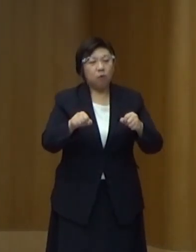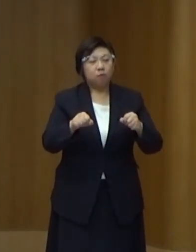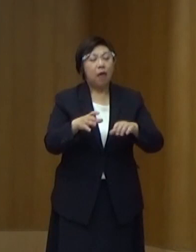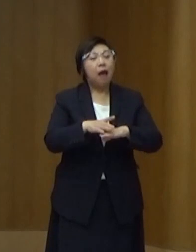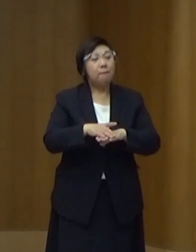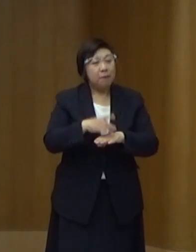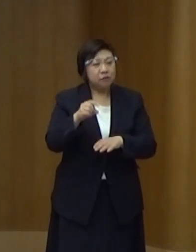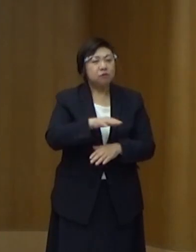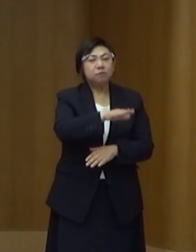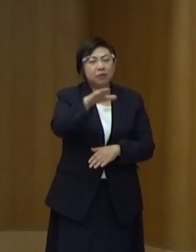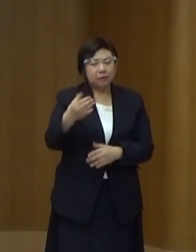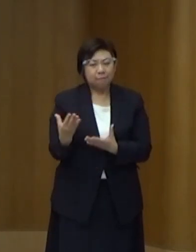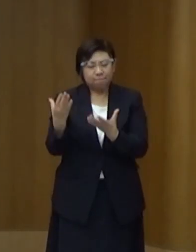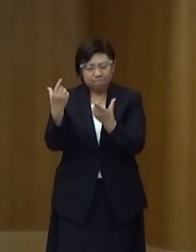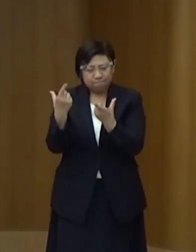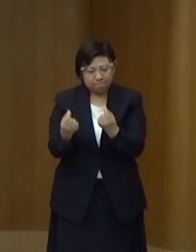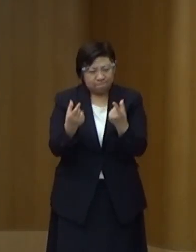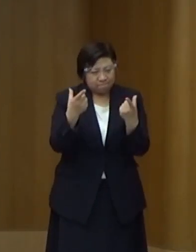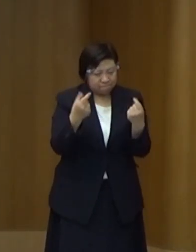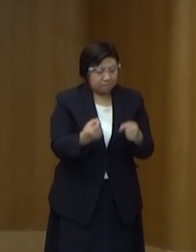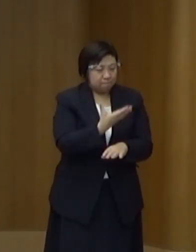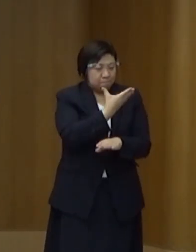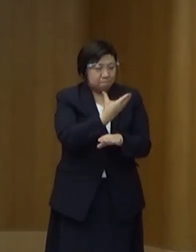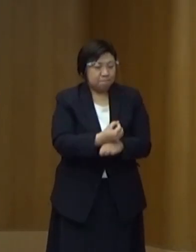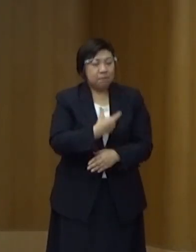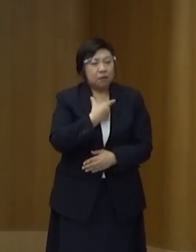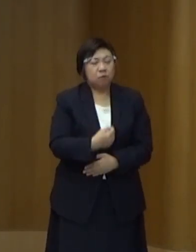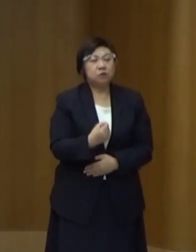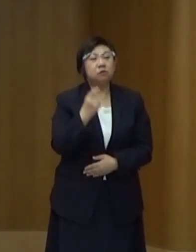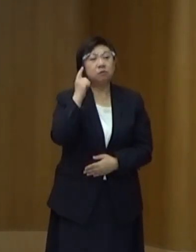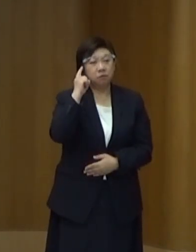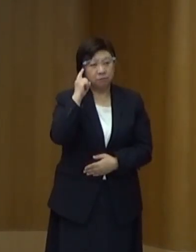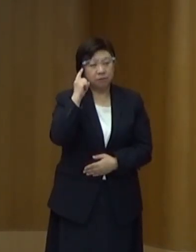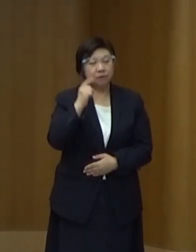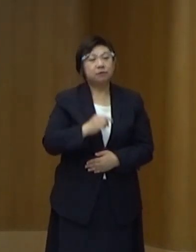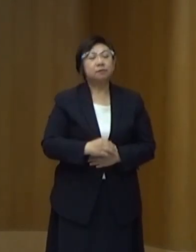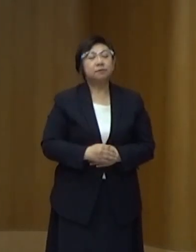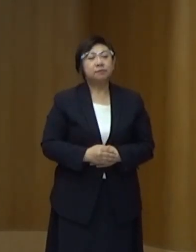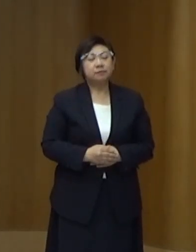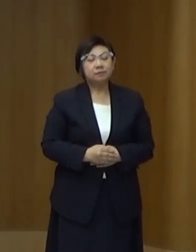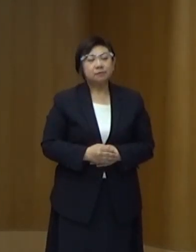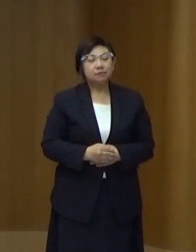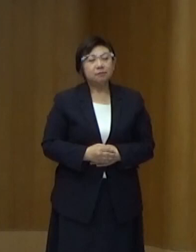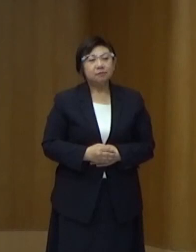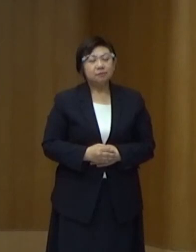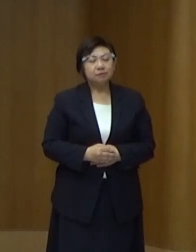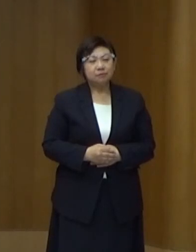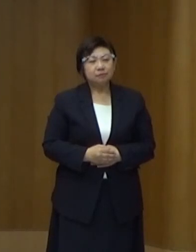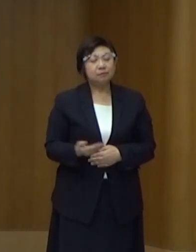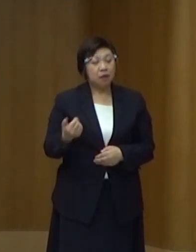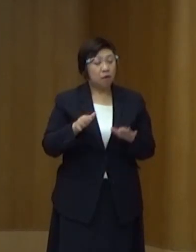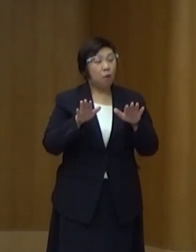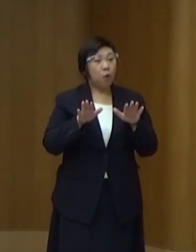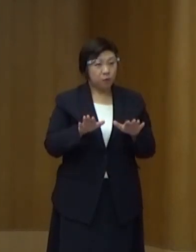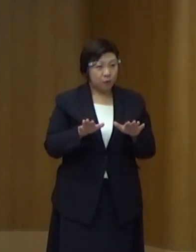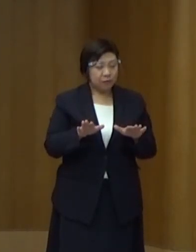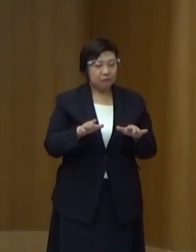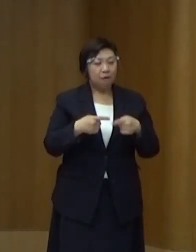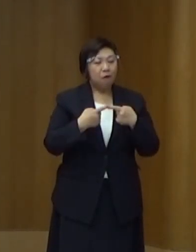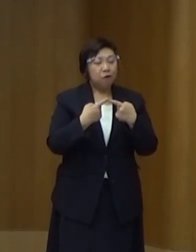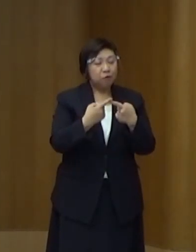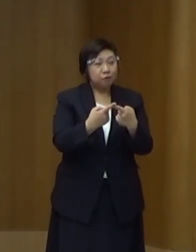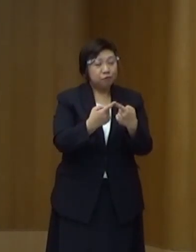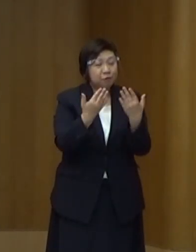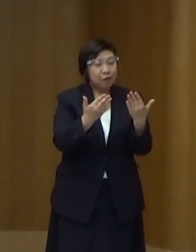は皆さんにしっかり徹底をしていただきたいと思います。そして今年の入学